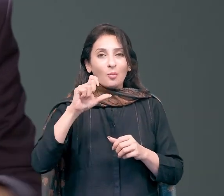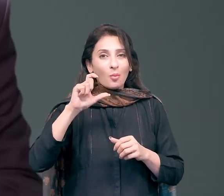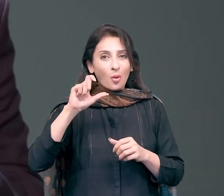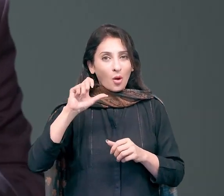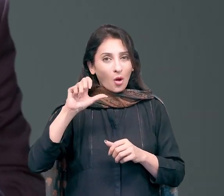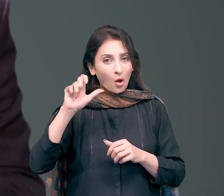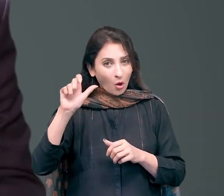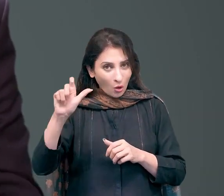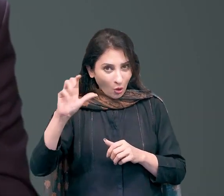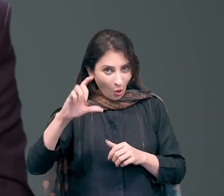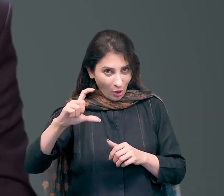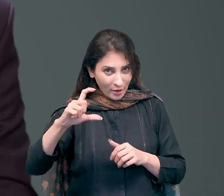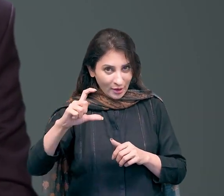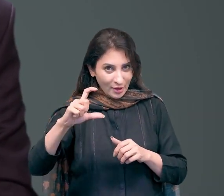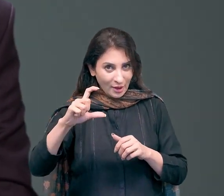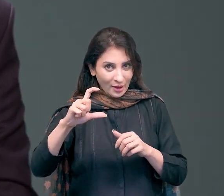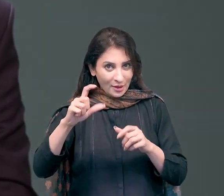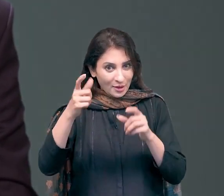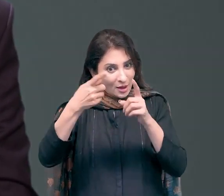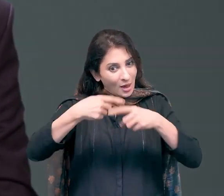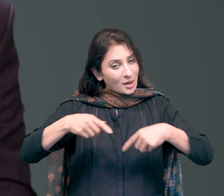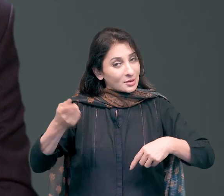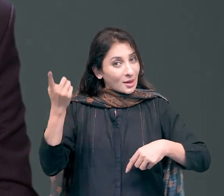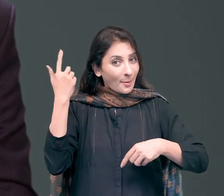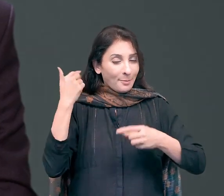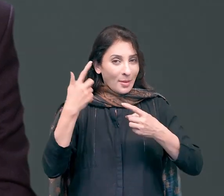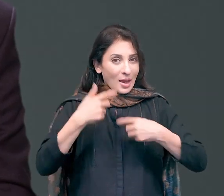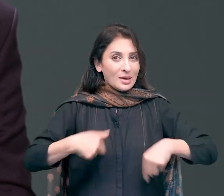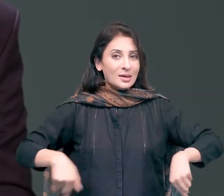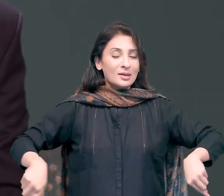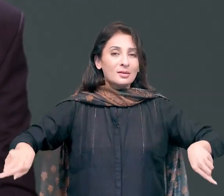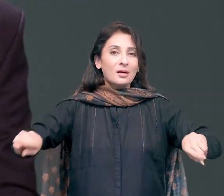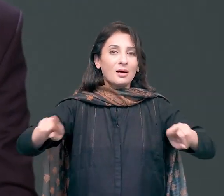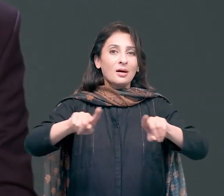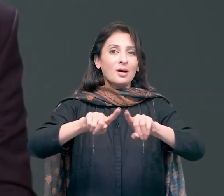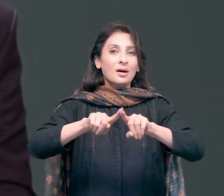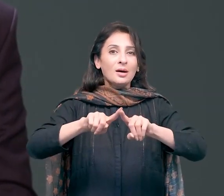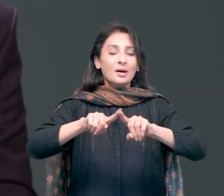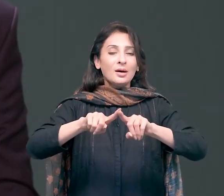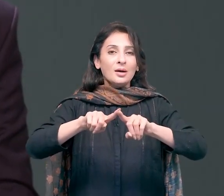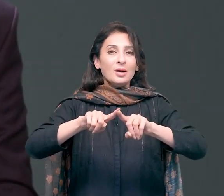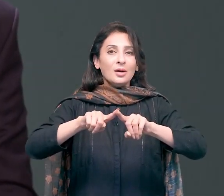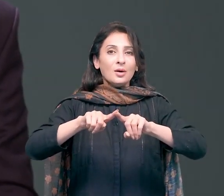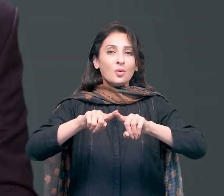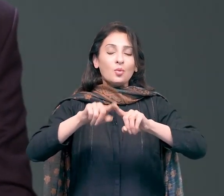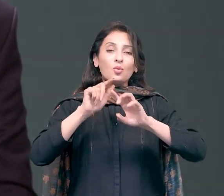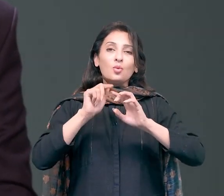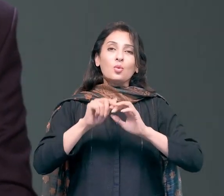بھی ایک مرکزی حکومت کے ماتحت نہیں تھا۔